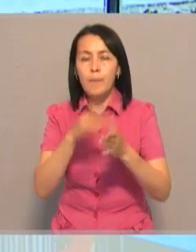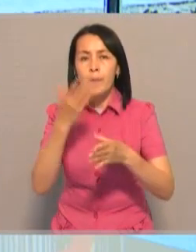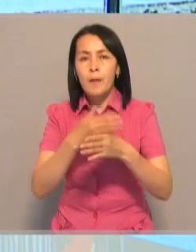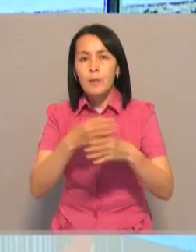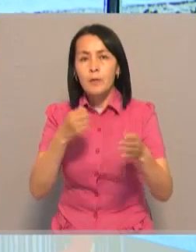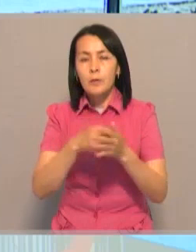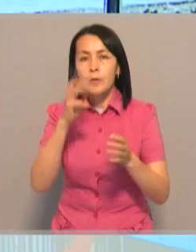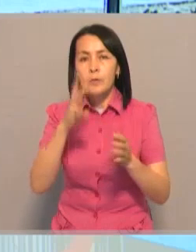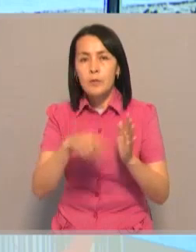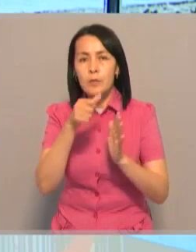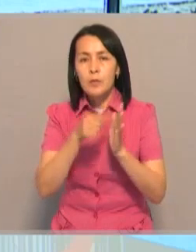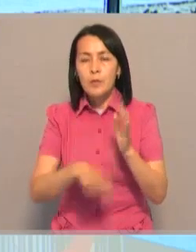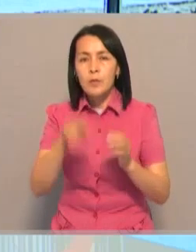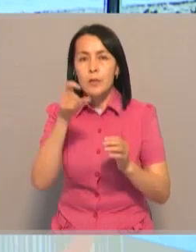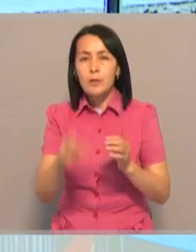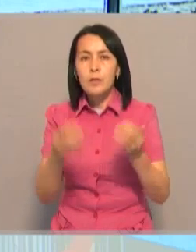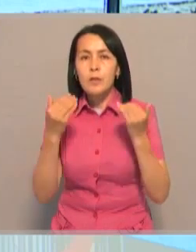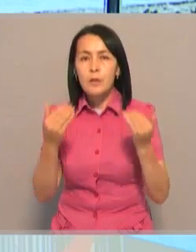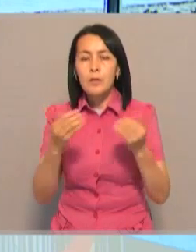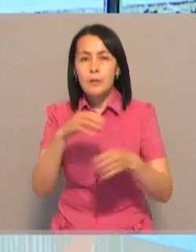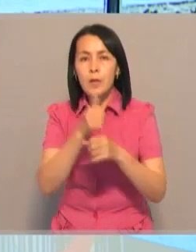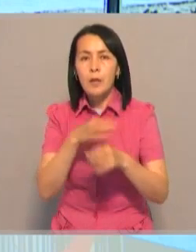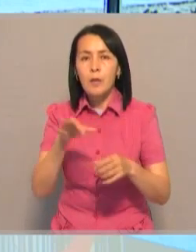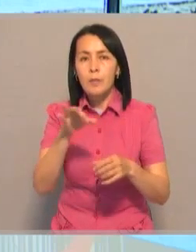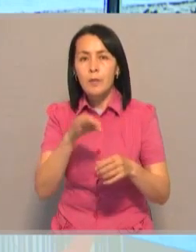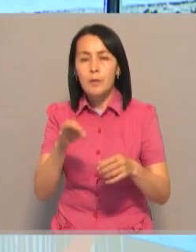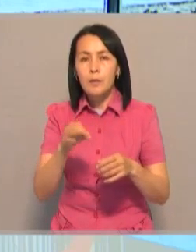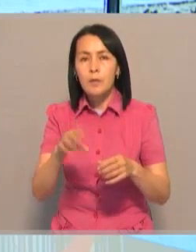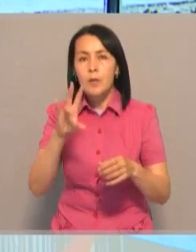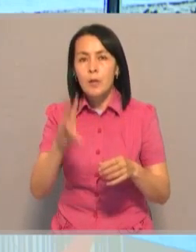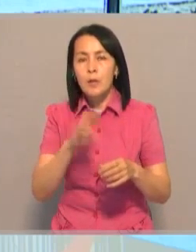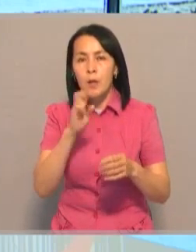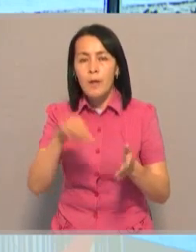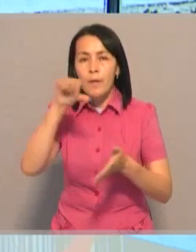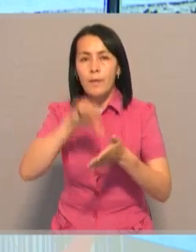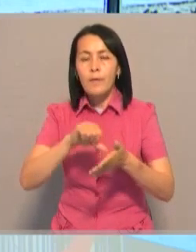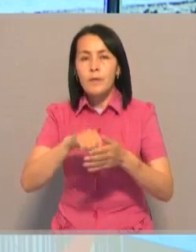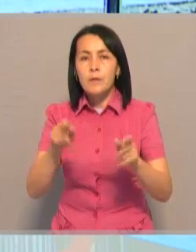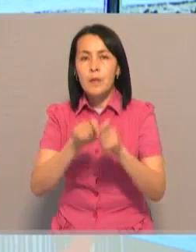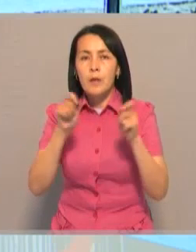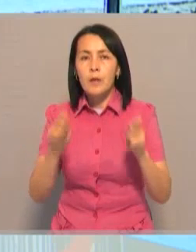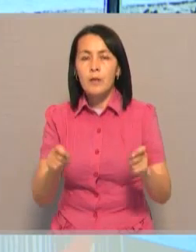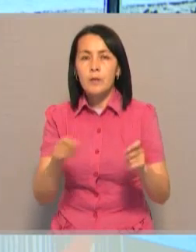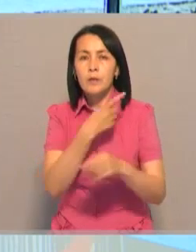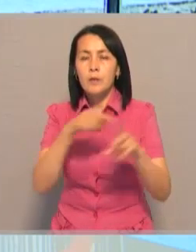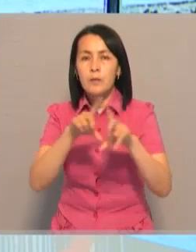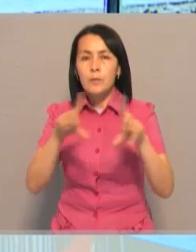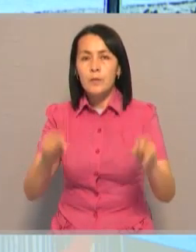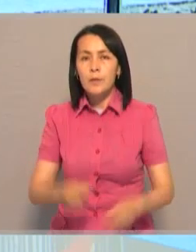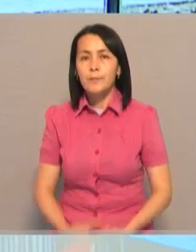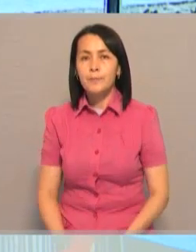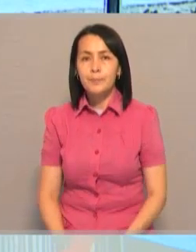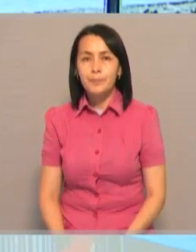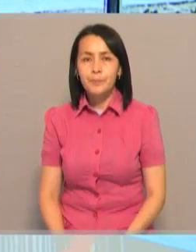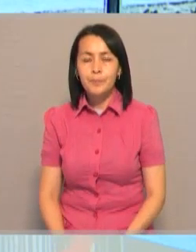до 360 человек. Аким Рудобасенского района Нурбек Бадыраков принял участие в церемонии открытия медицинского